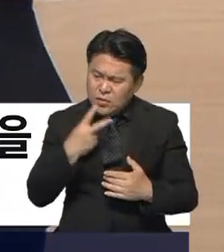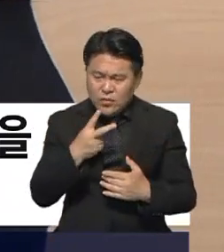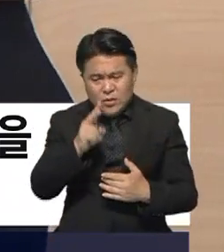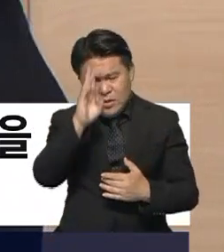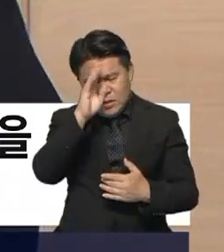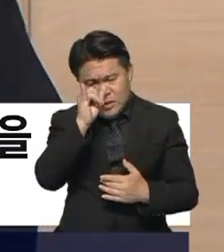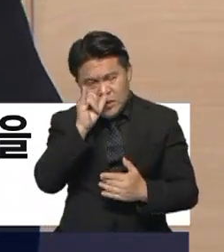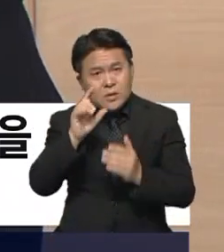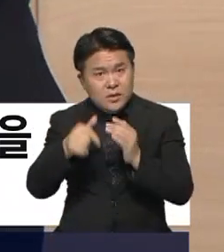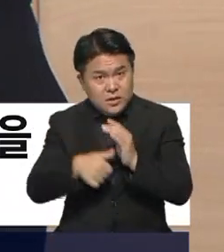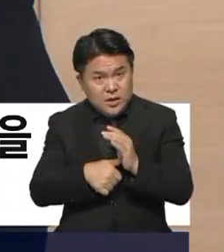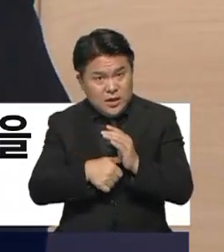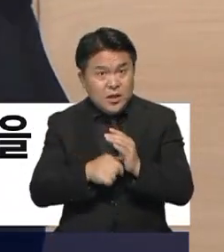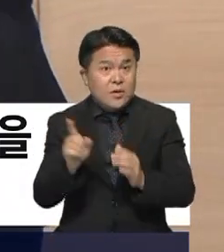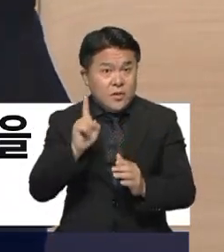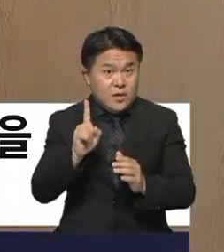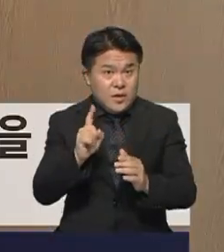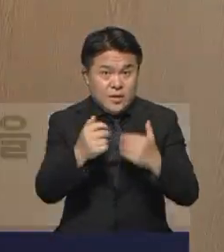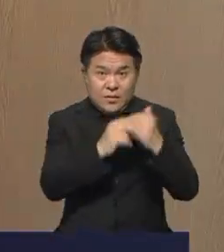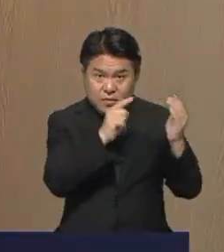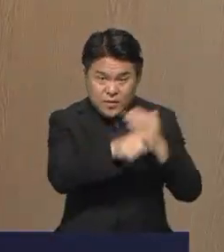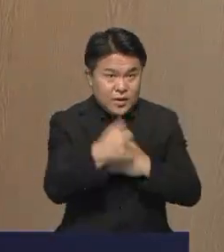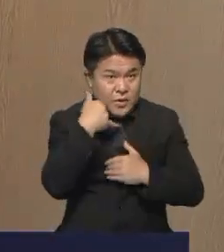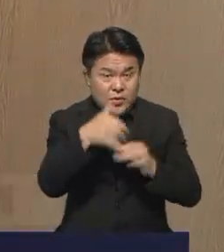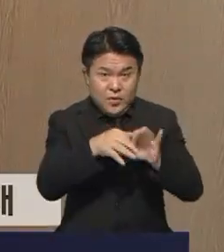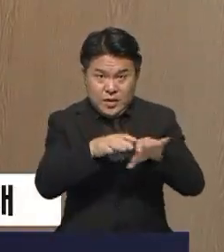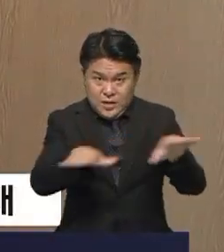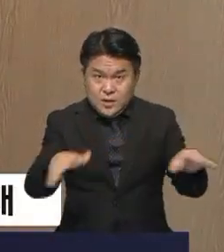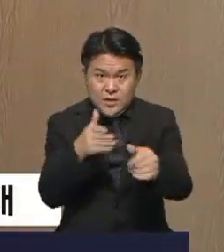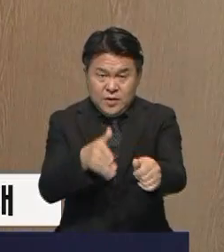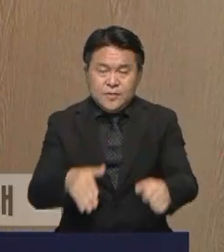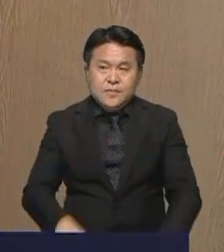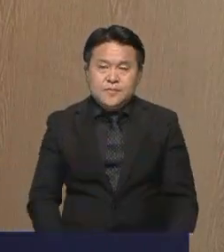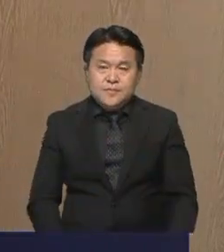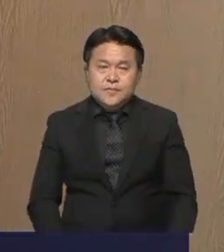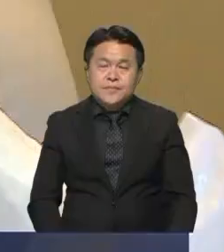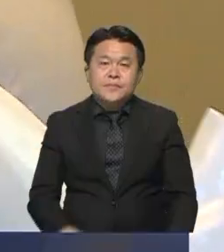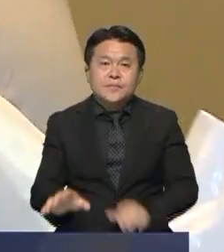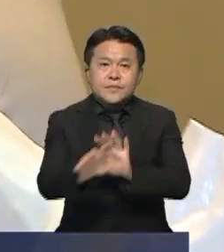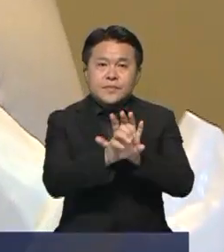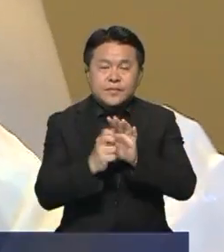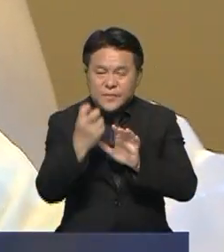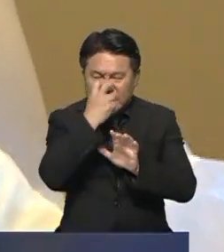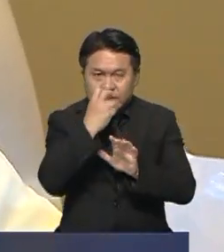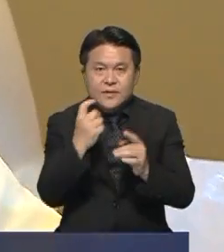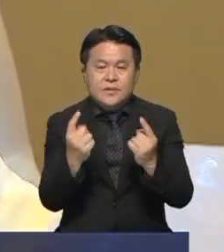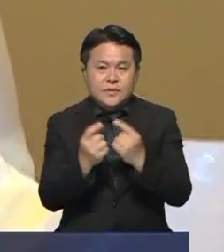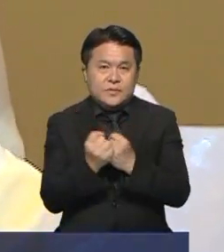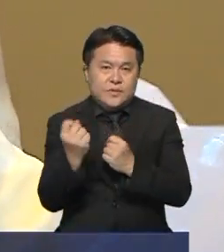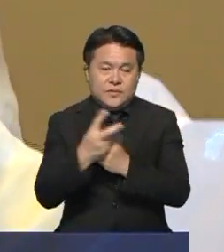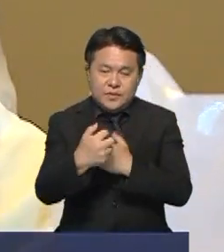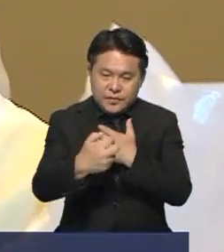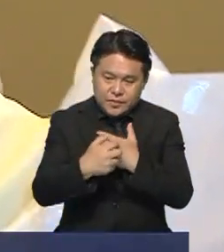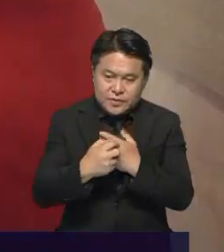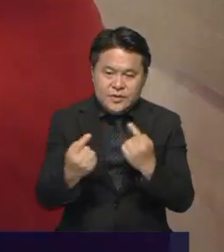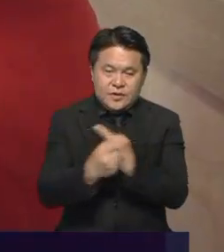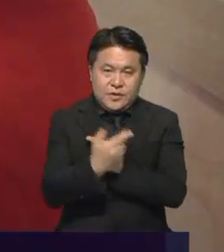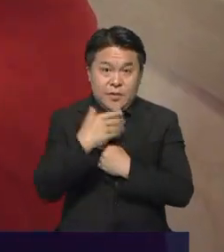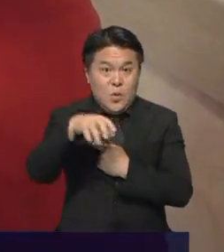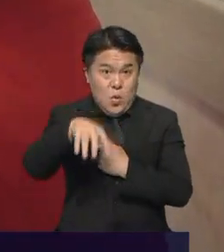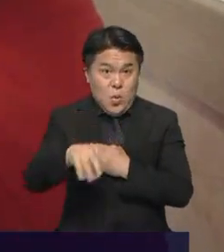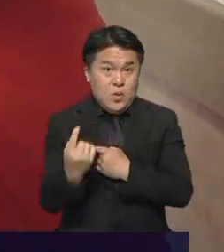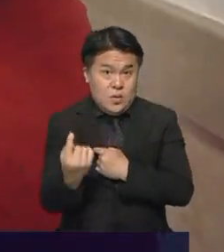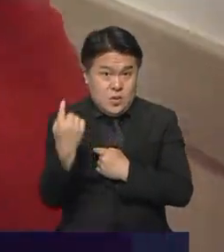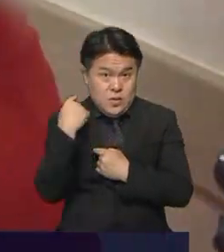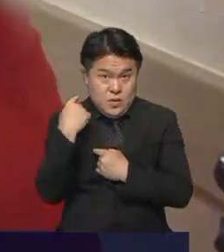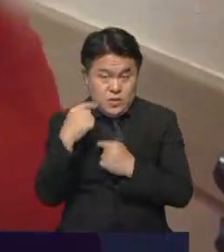통해 문제를 해결하시면 될 것 같습니다. 한 번에 코로나 검사와 진료를 받고 치료까지 가능한 원스톱 진료기관은